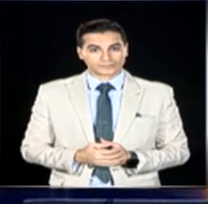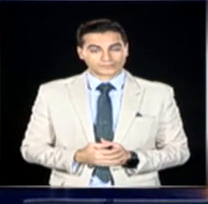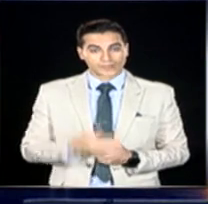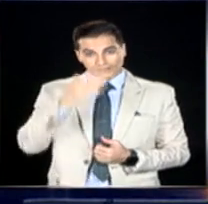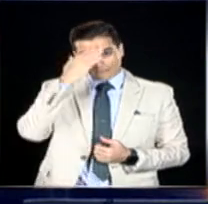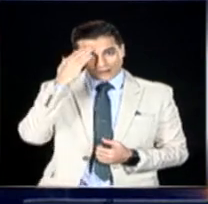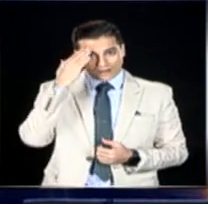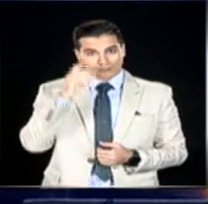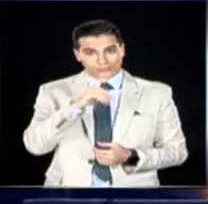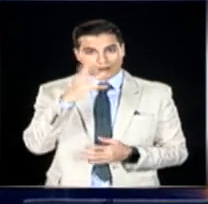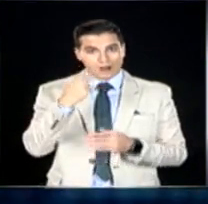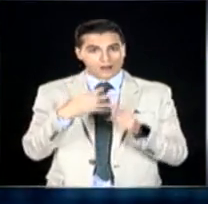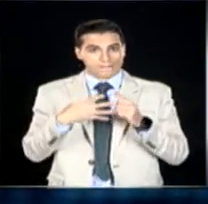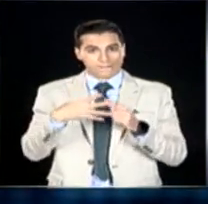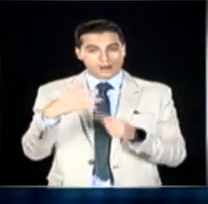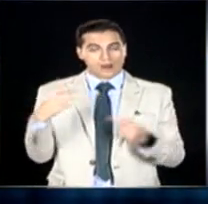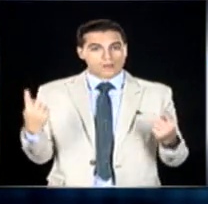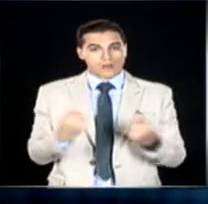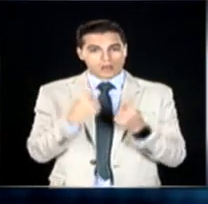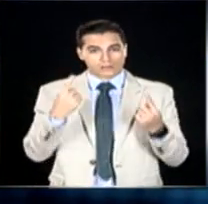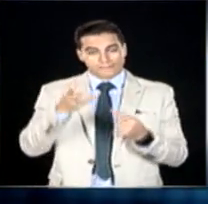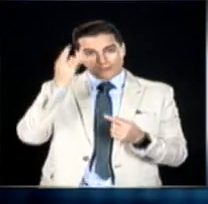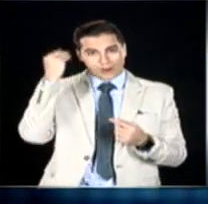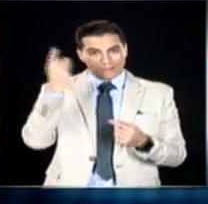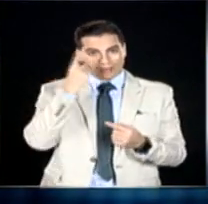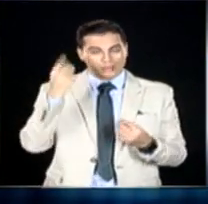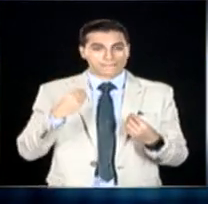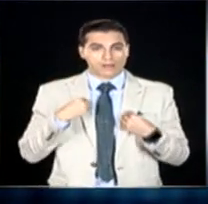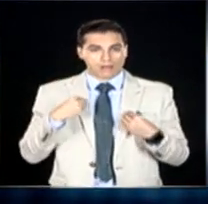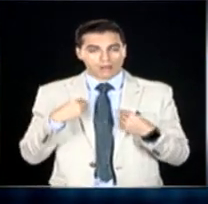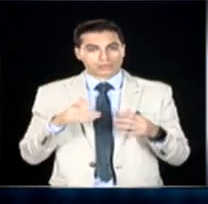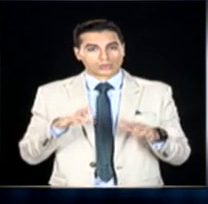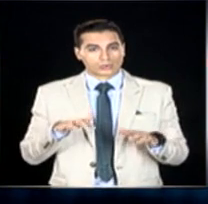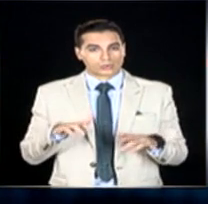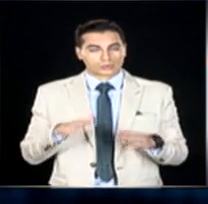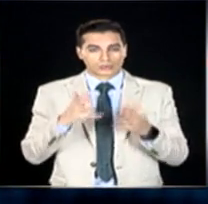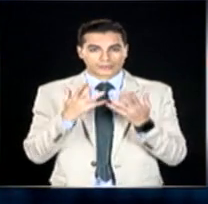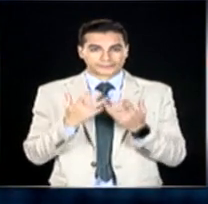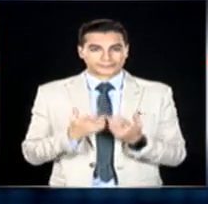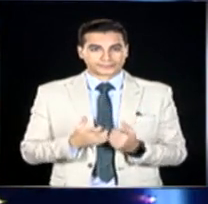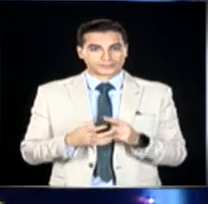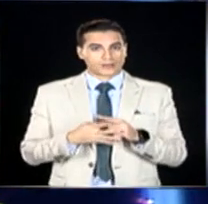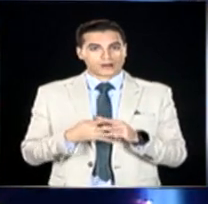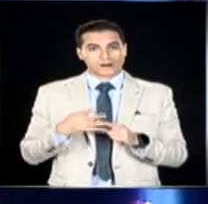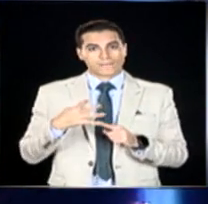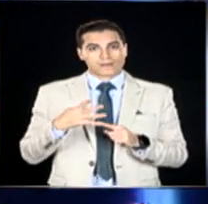فقره المعرفه 4 اسئله 1 لـ1، معلومات عامه، رياضه، تكنولوجيا، وقدرات